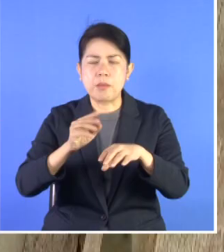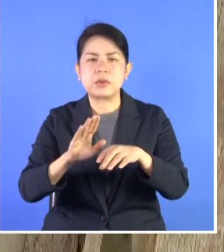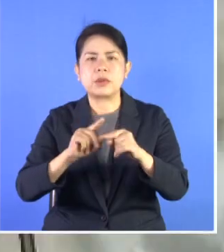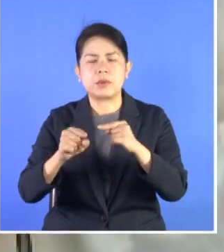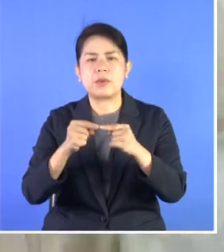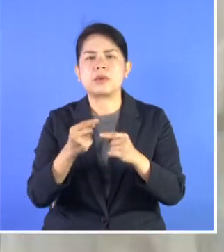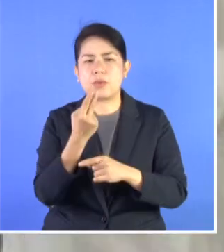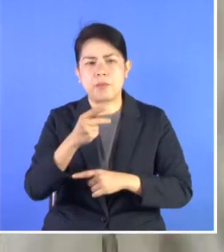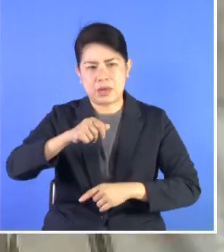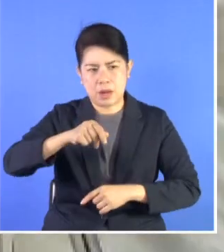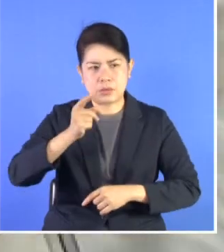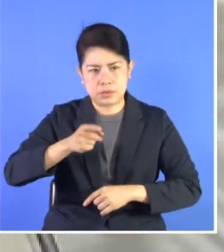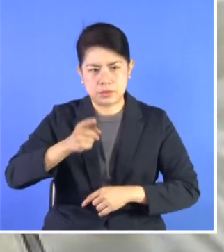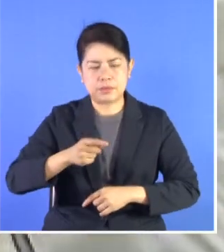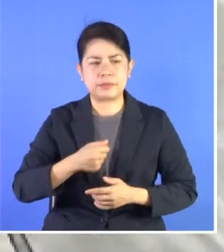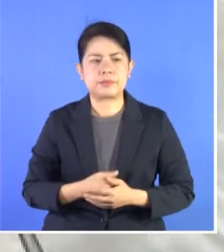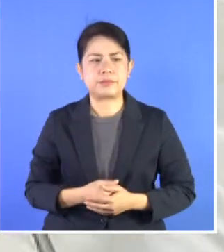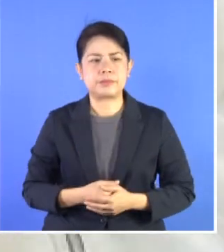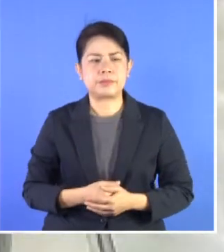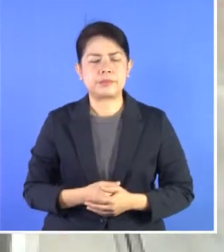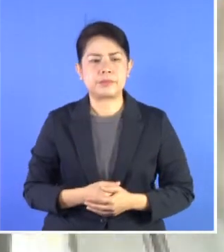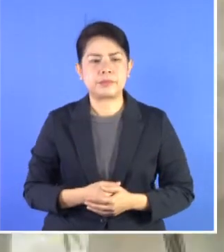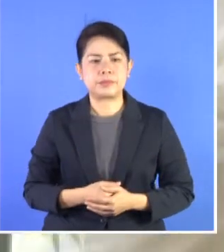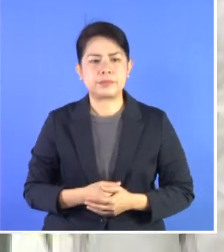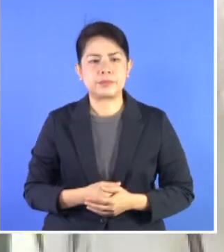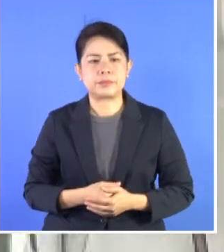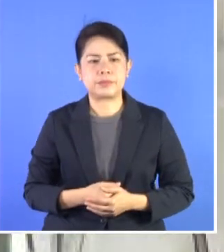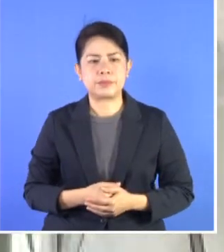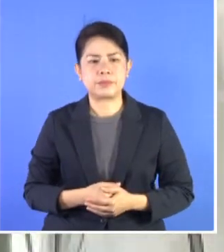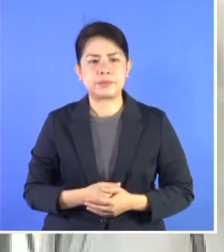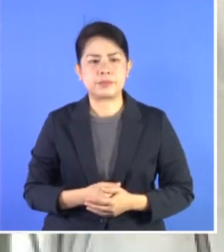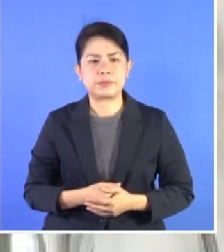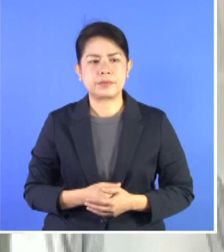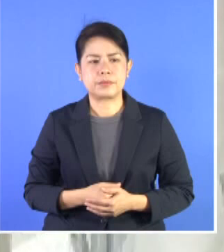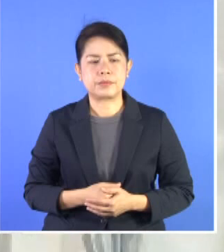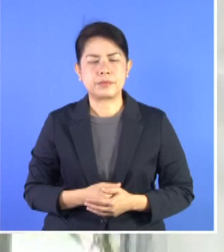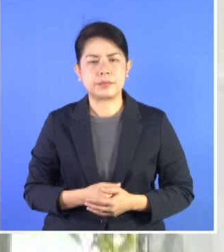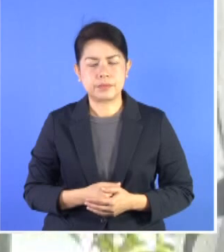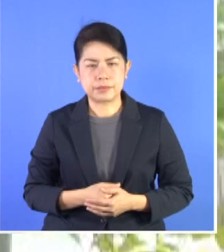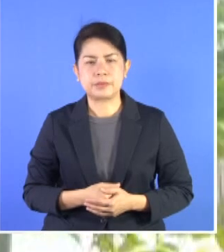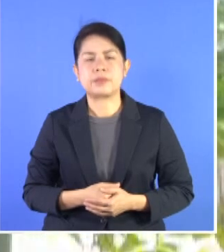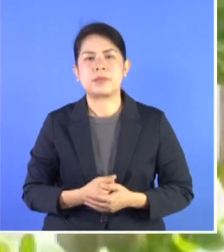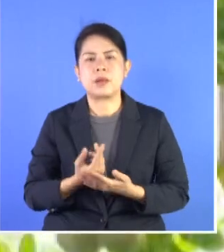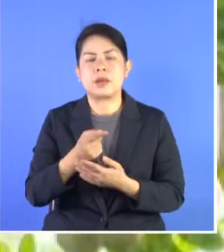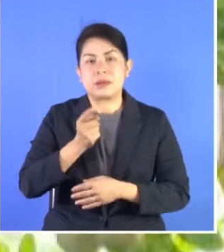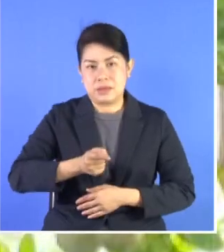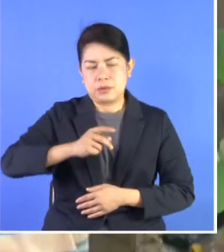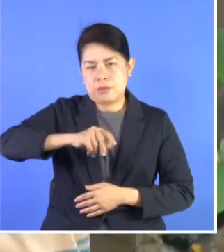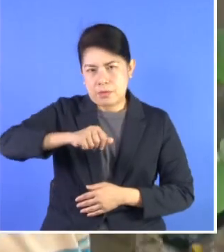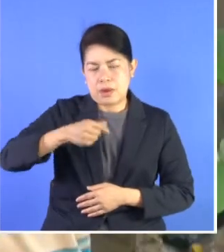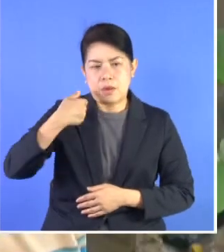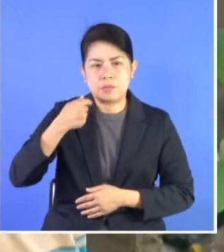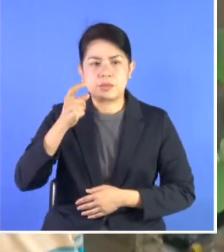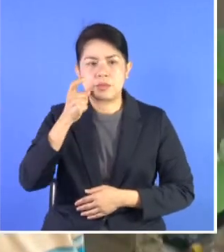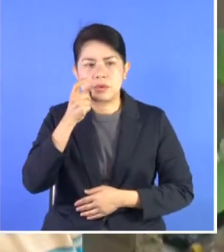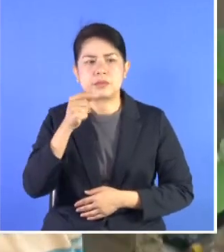ไง จะขั้ว เนี่ยกูจะขั้วเลยนี่ไม่ใช่ส้มโอไม่ใช่มะพร้าวนะฮะนี่คือมะนาวฮะนี่มะนาวยักษ์สีท